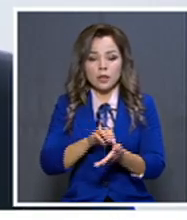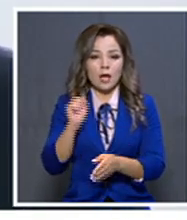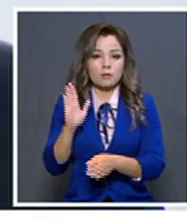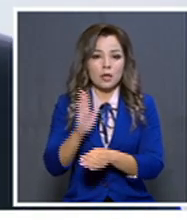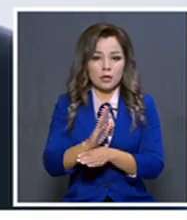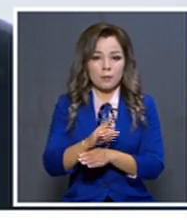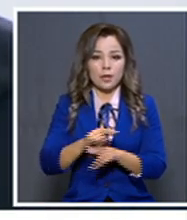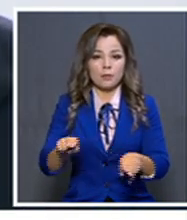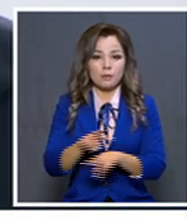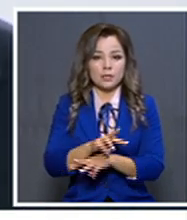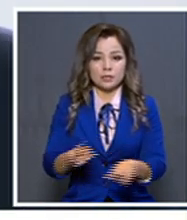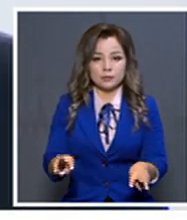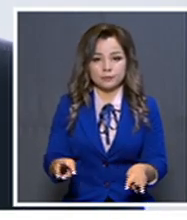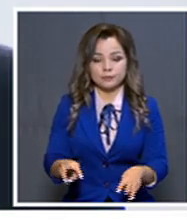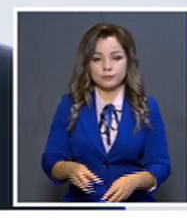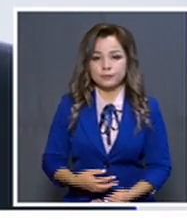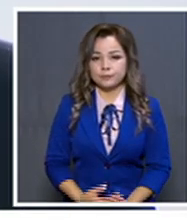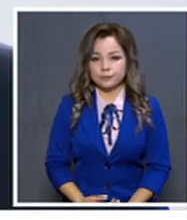деді премьер-министр.